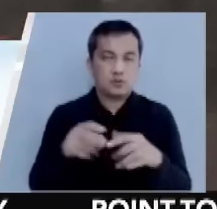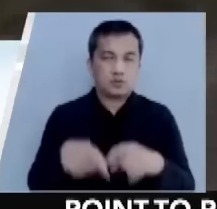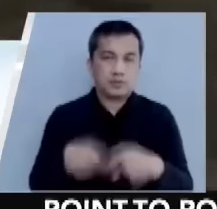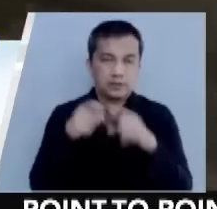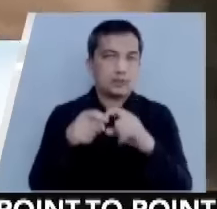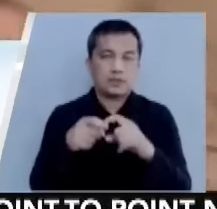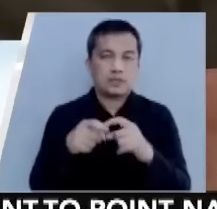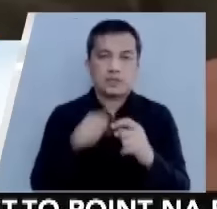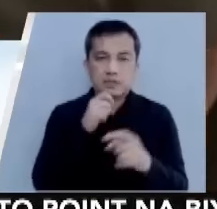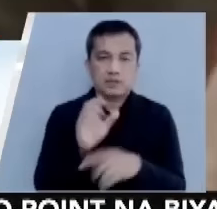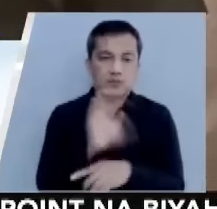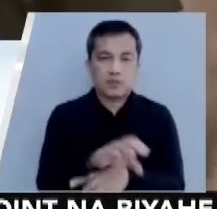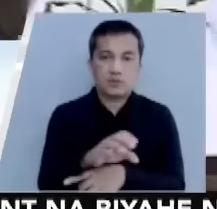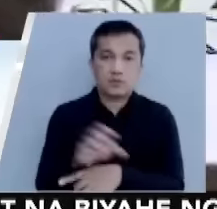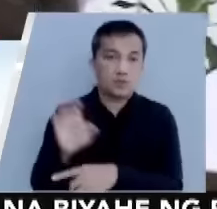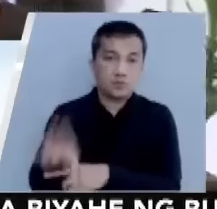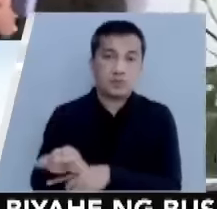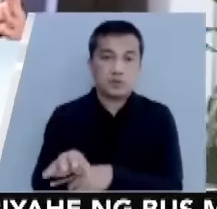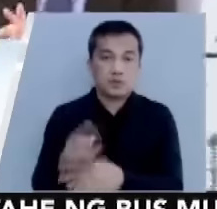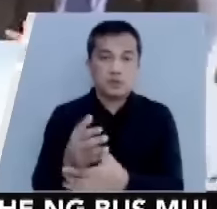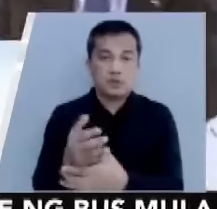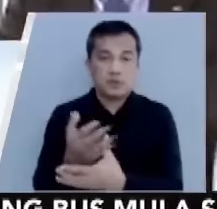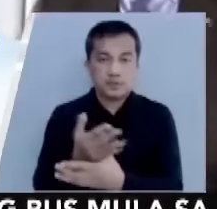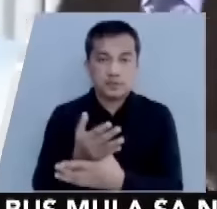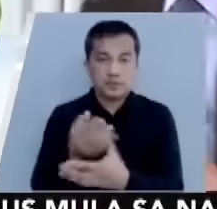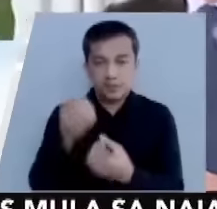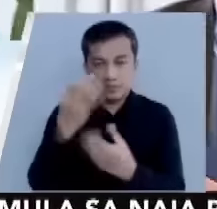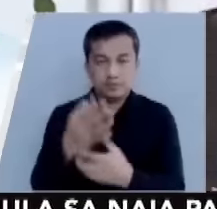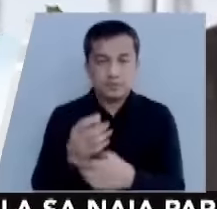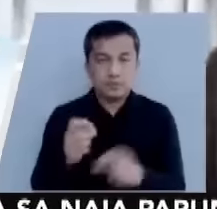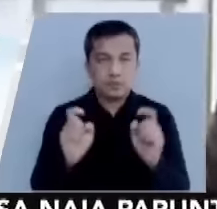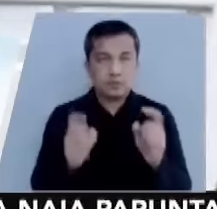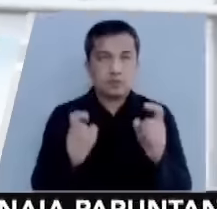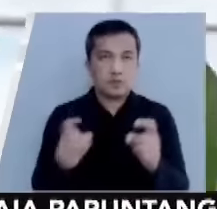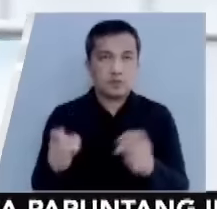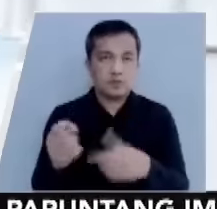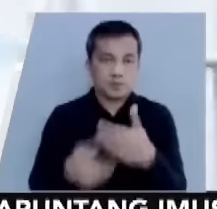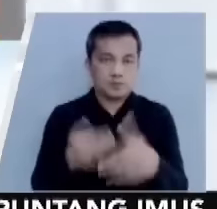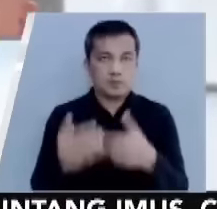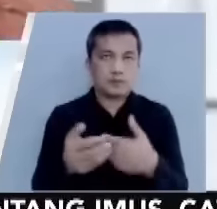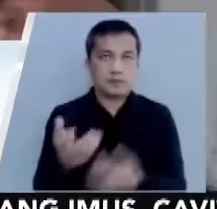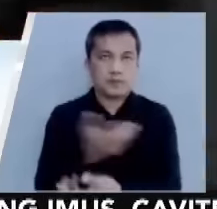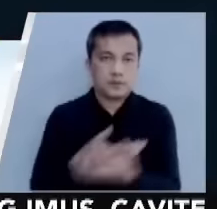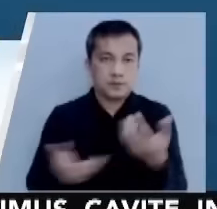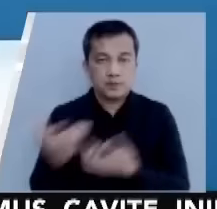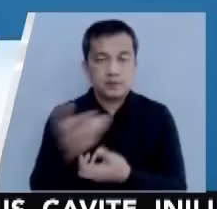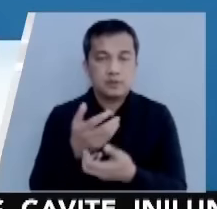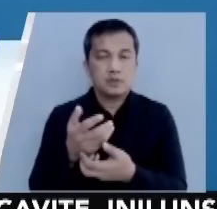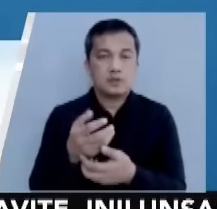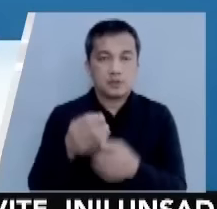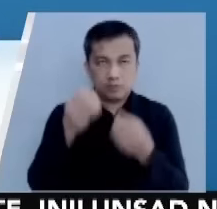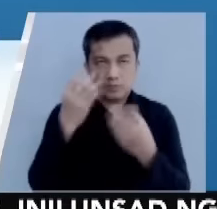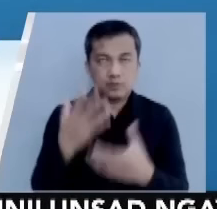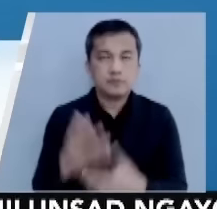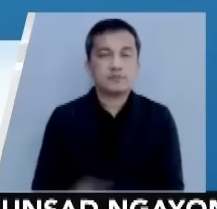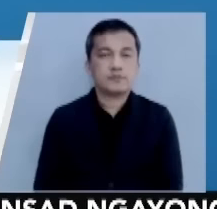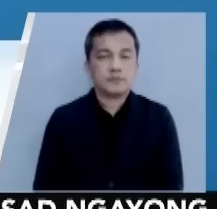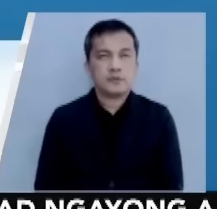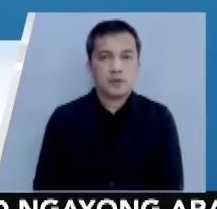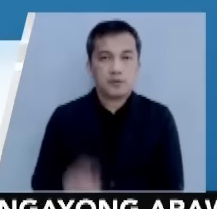sapilitan ang pag-share ng information. Papadaliin lang daw nito ang proseso ng palitan ng impormasyon na kailangan. Malaking bagay daw ito